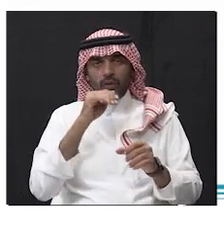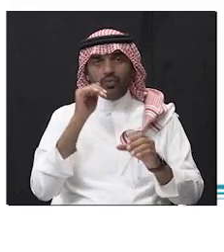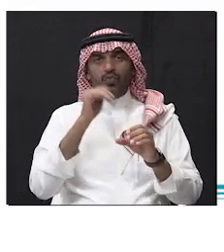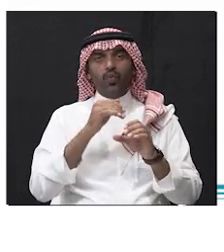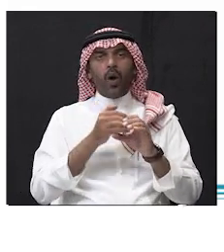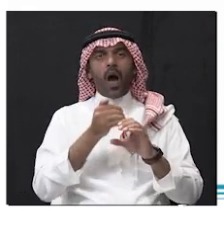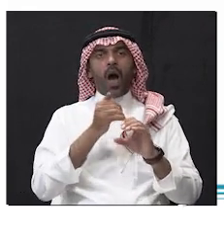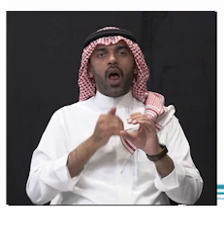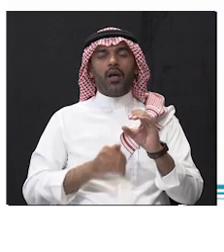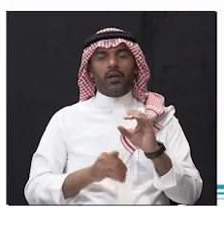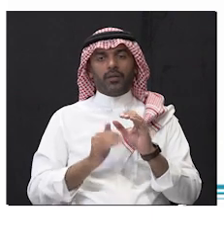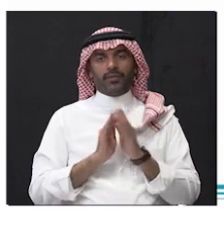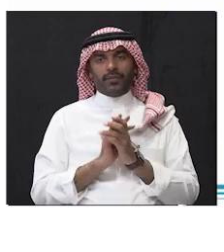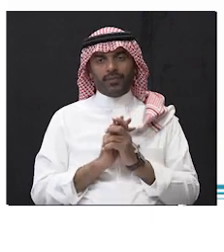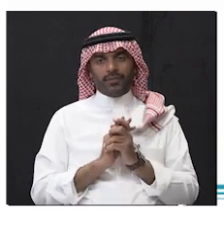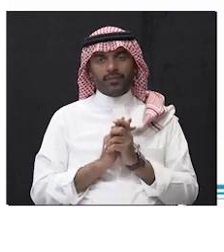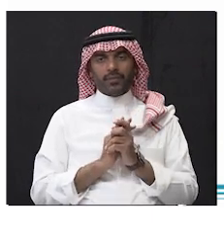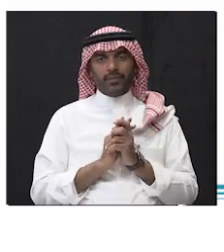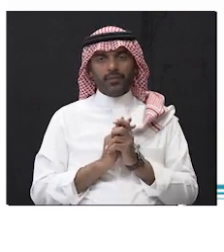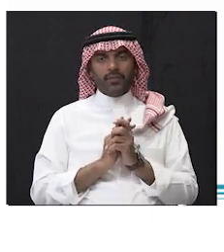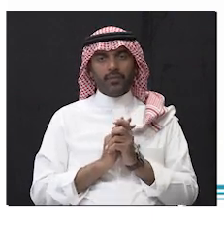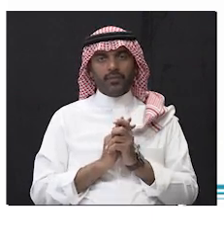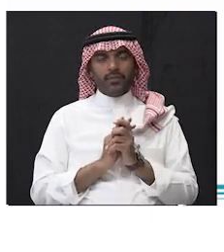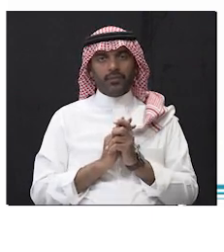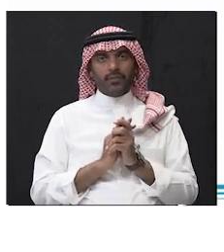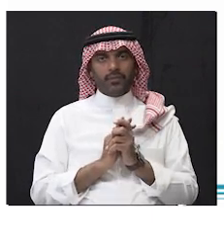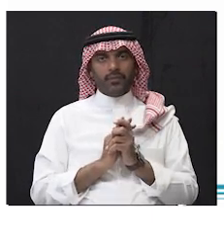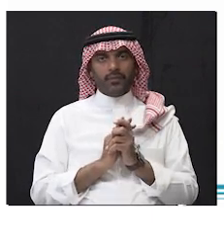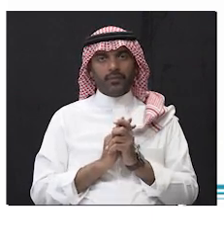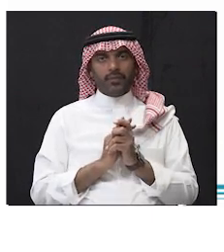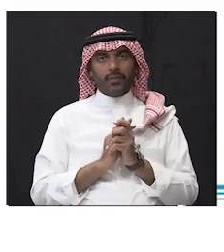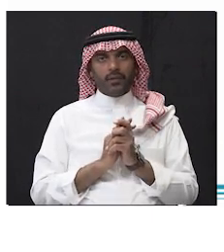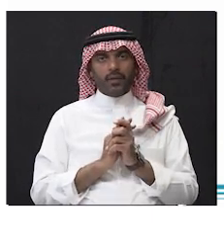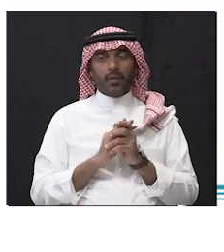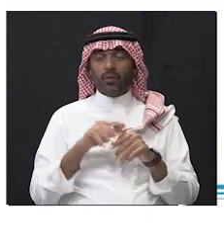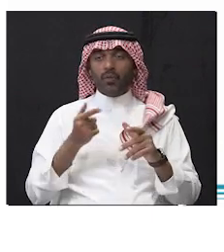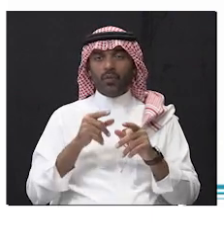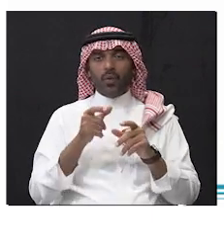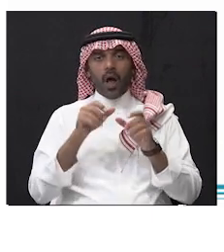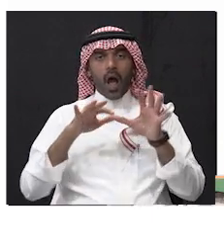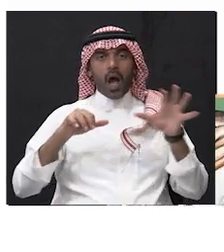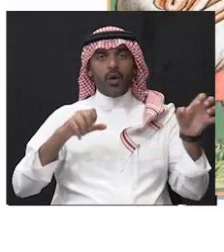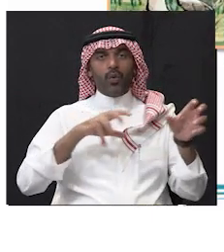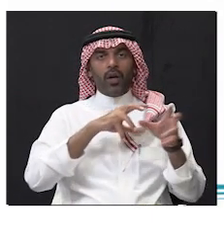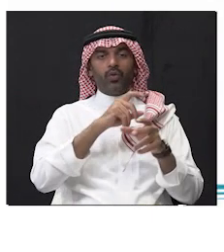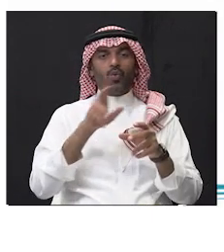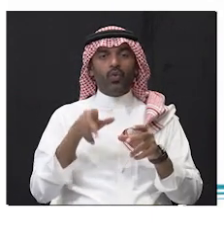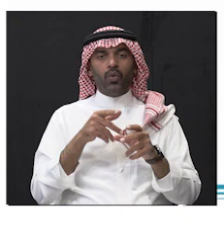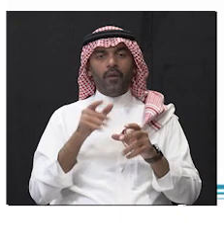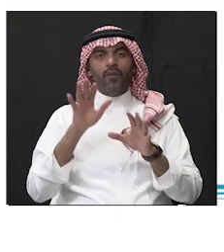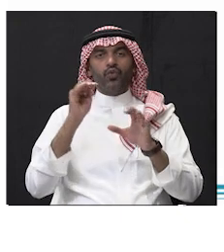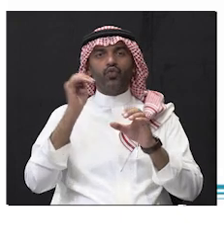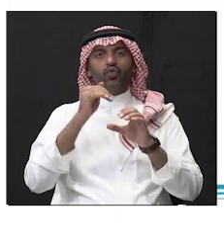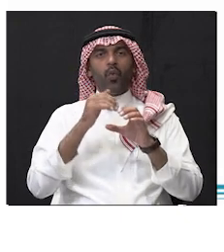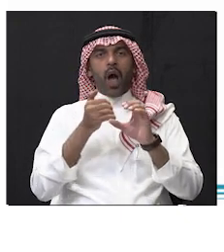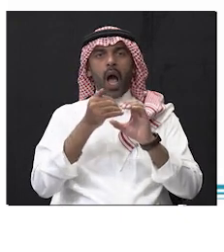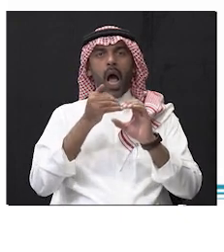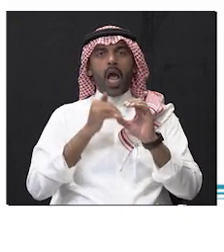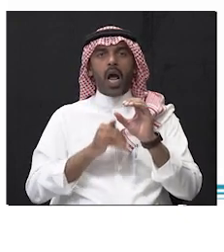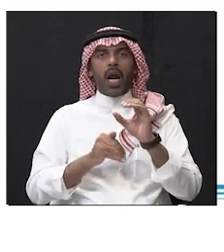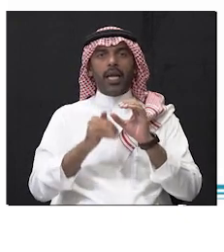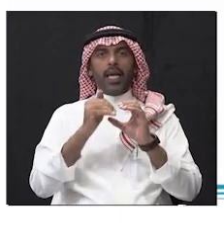الحيوانات تشترك بأن هذه الخلية تكون عديدة الخلايا. أحسنتم. كذلك من